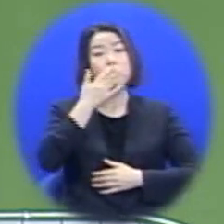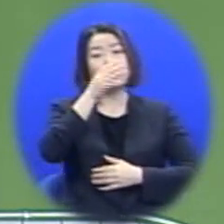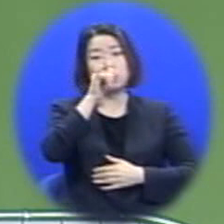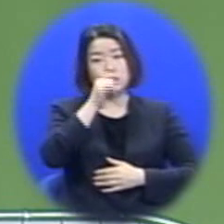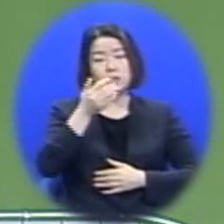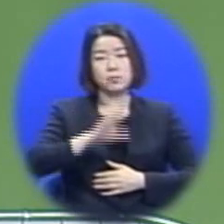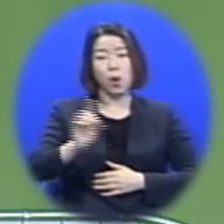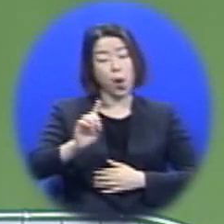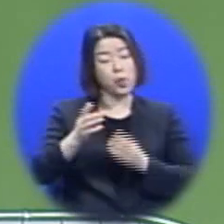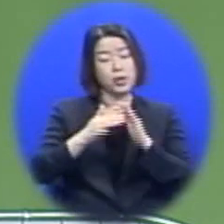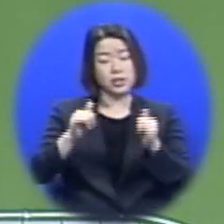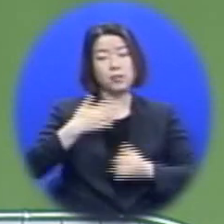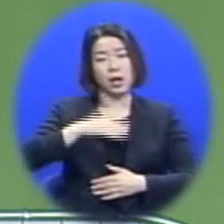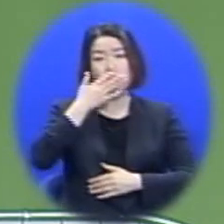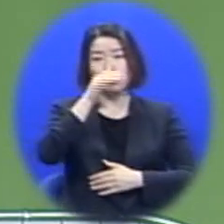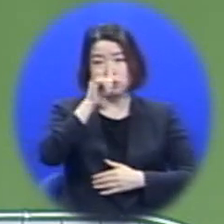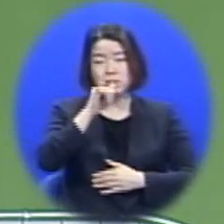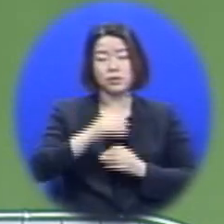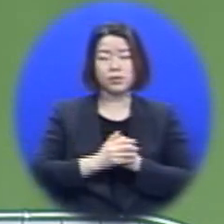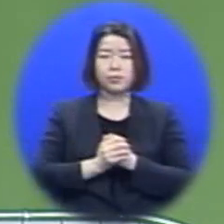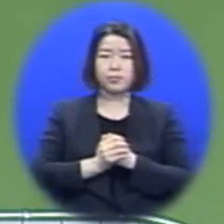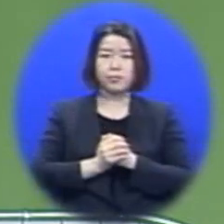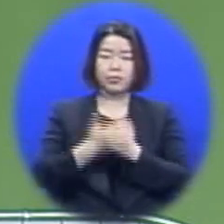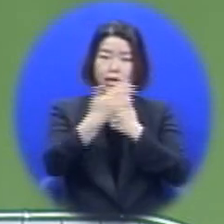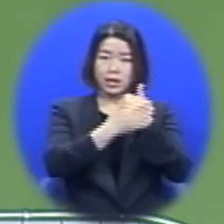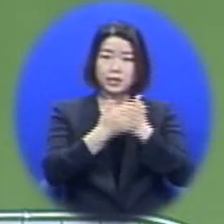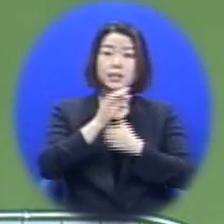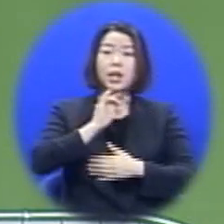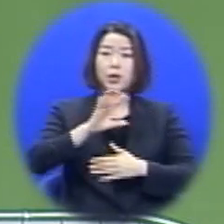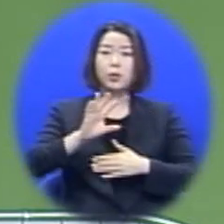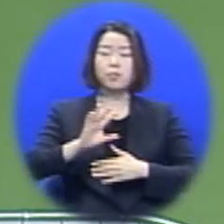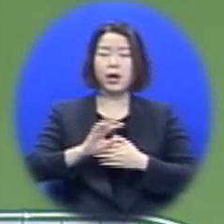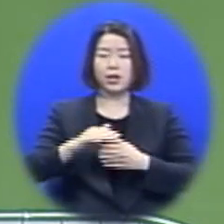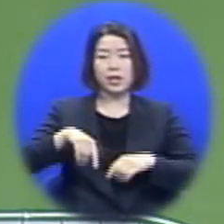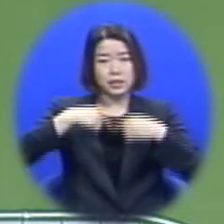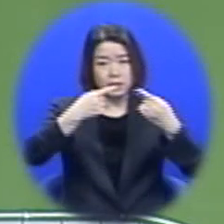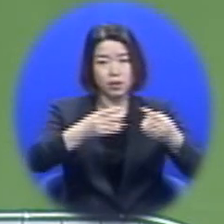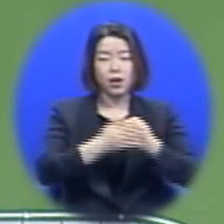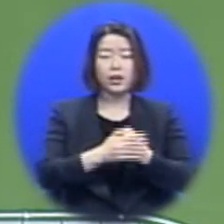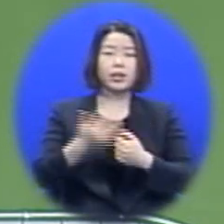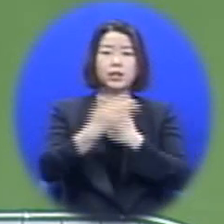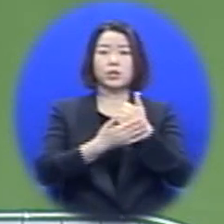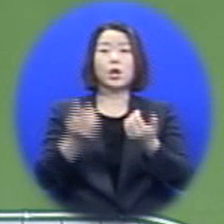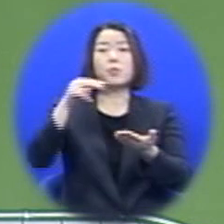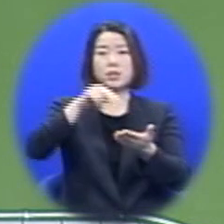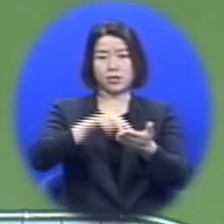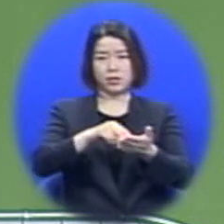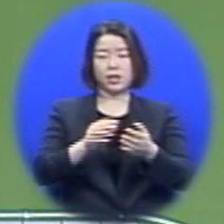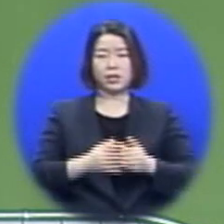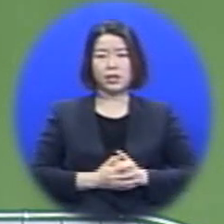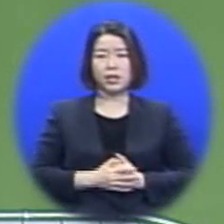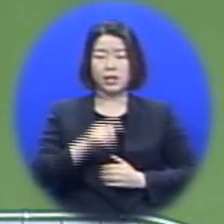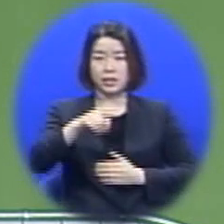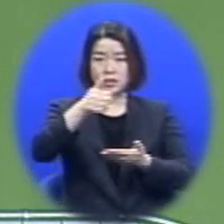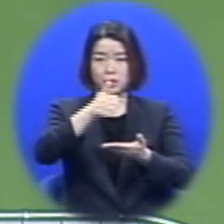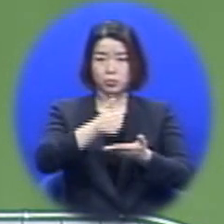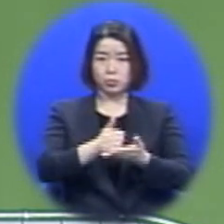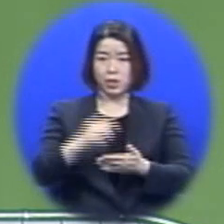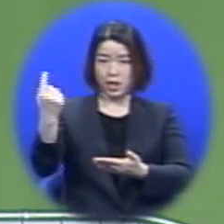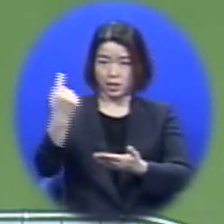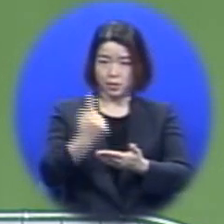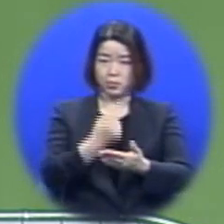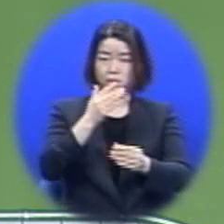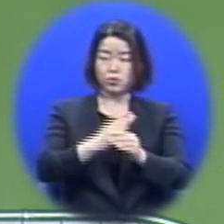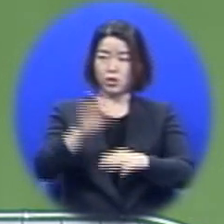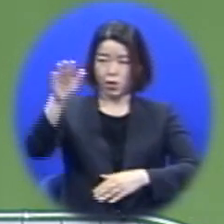어떤 사람은 알고 있는 찬양일 수도 있겠는데 은혜로만 들어가네 은혜로만 선다네 그분의 임재 가운데